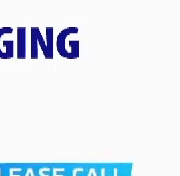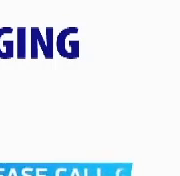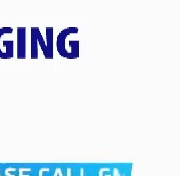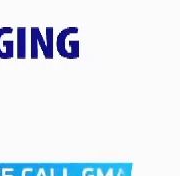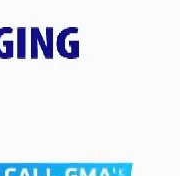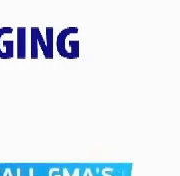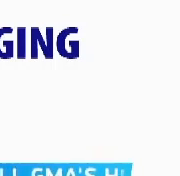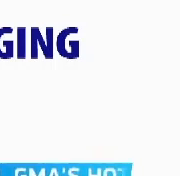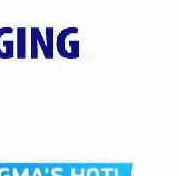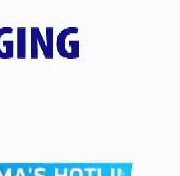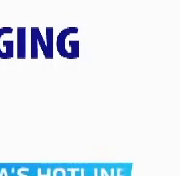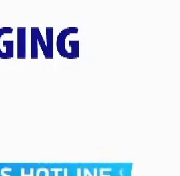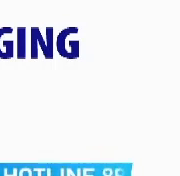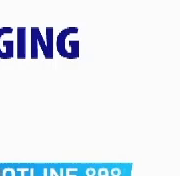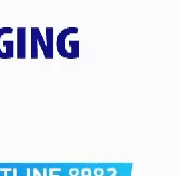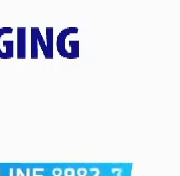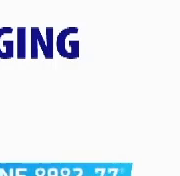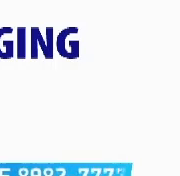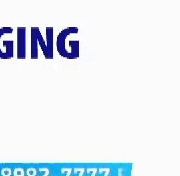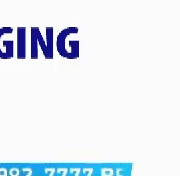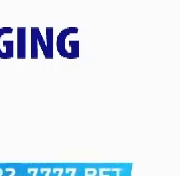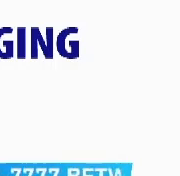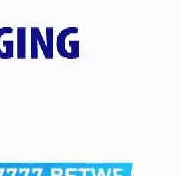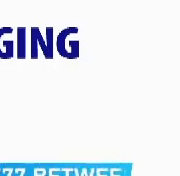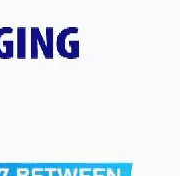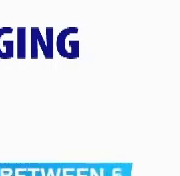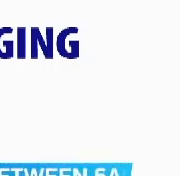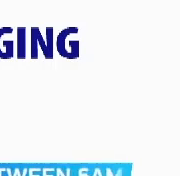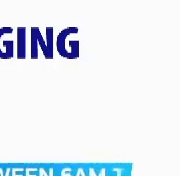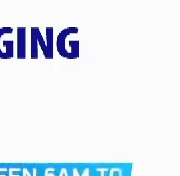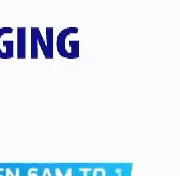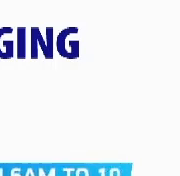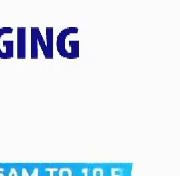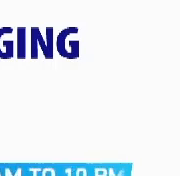fogging. Mag-fogging lamang kung may dengue outbreak.